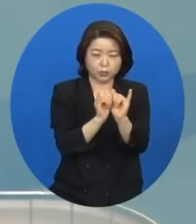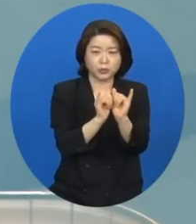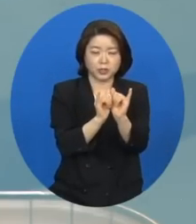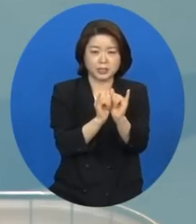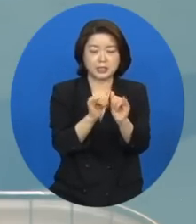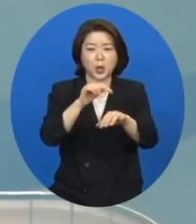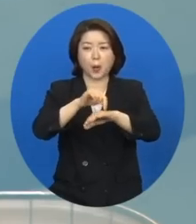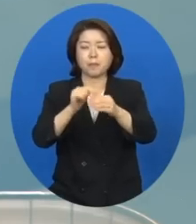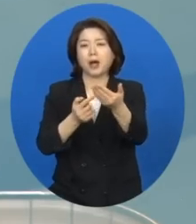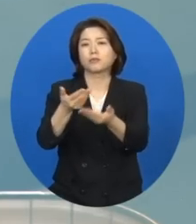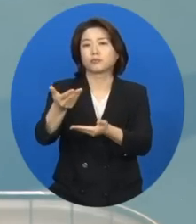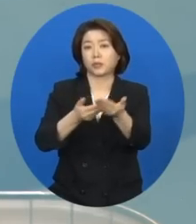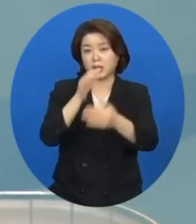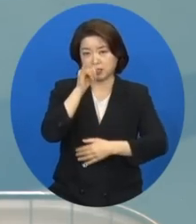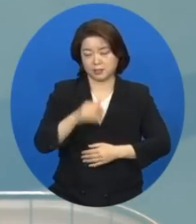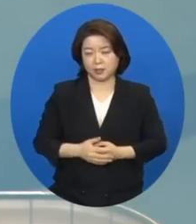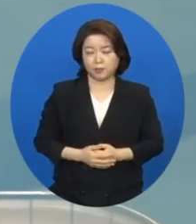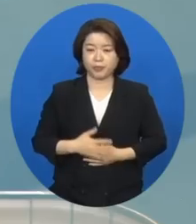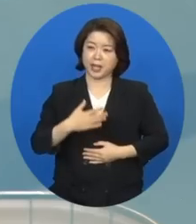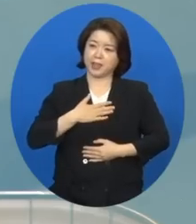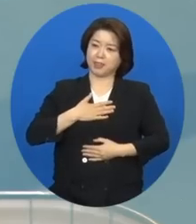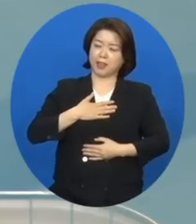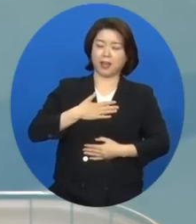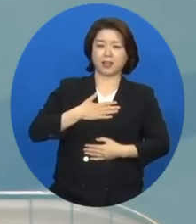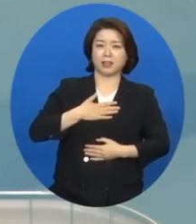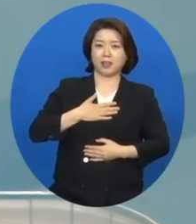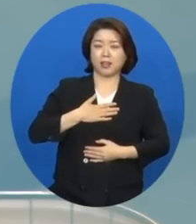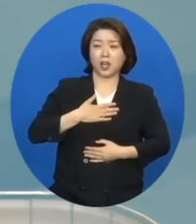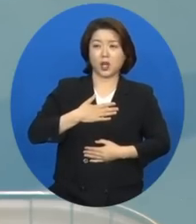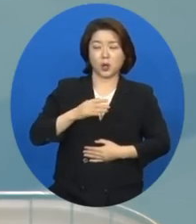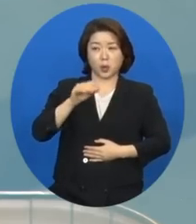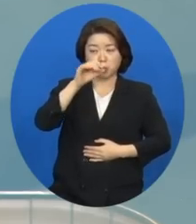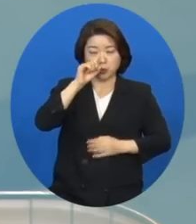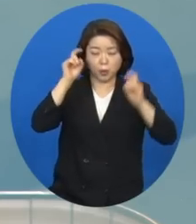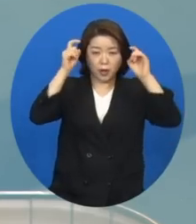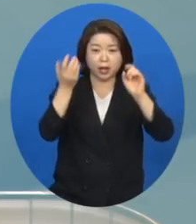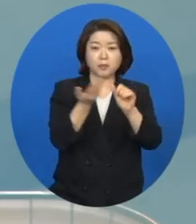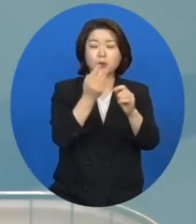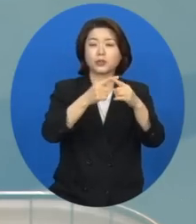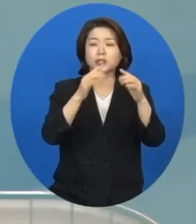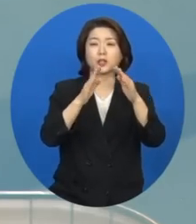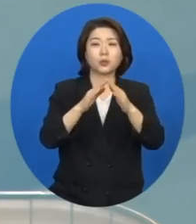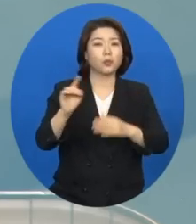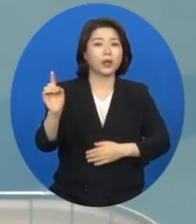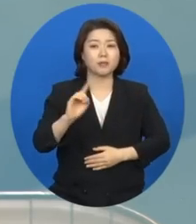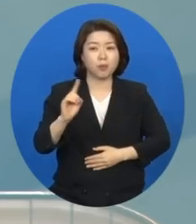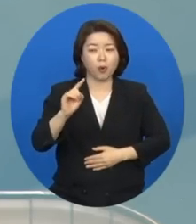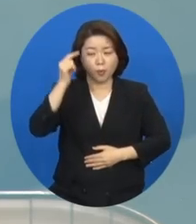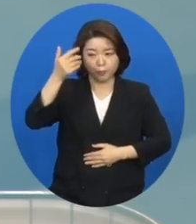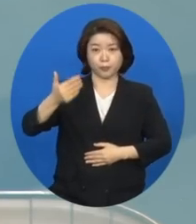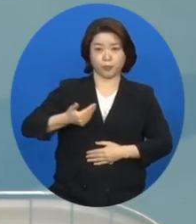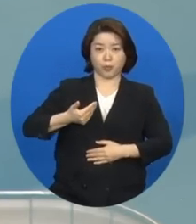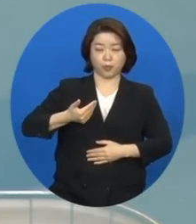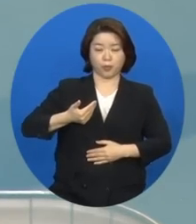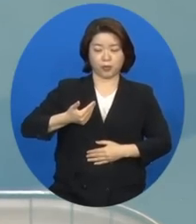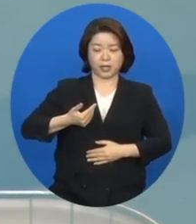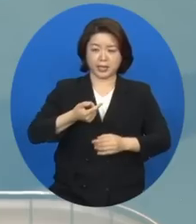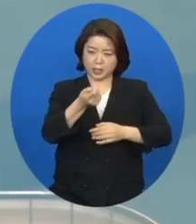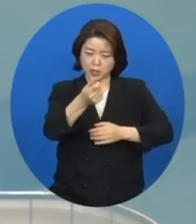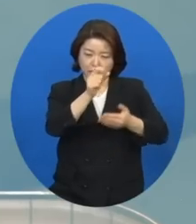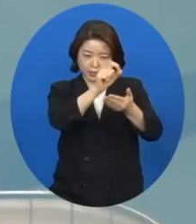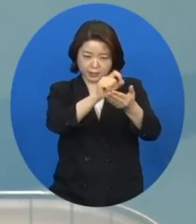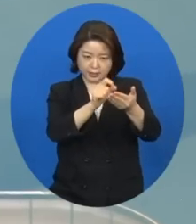있습니다. 나에게 선한 목자 교회란 이라는 주제로 작은 글을 써서